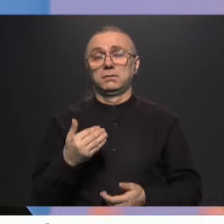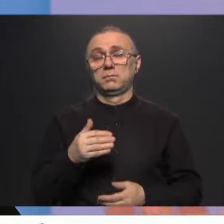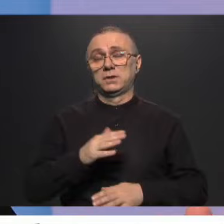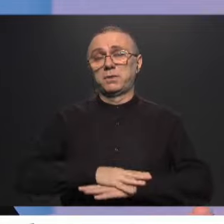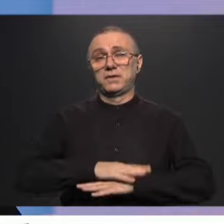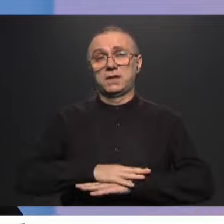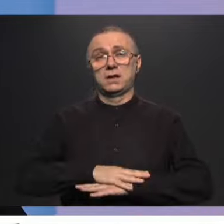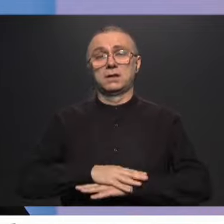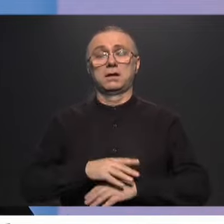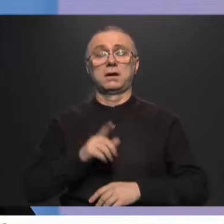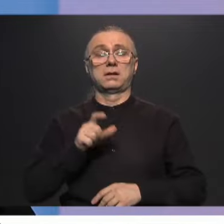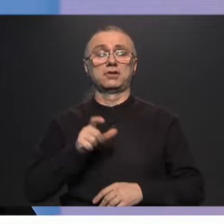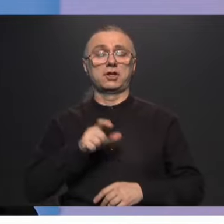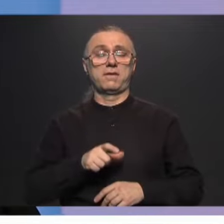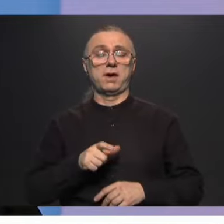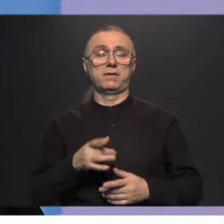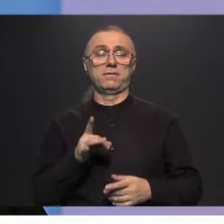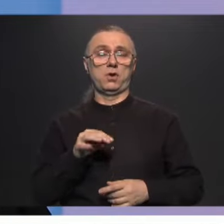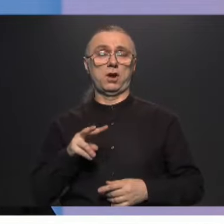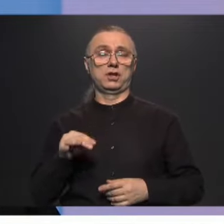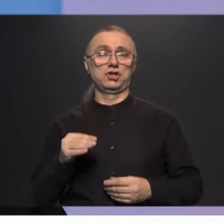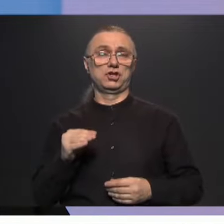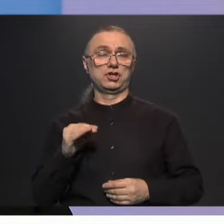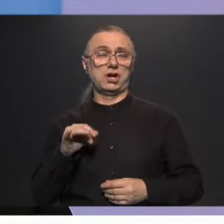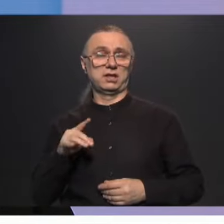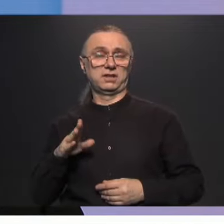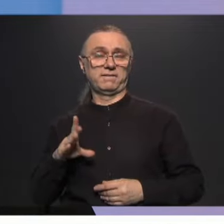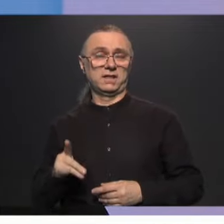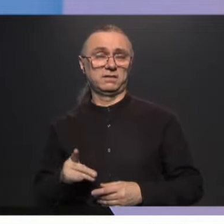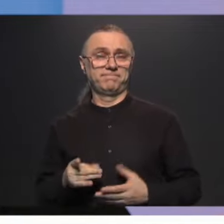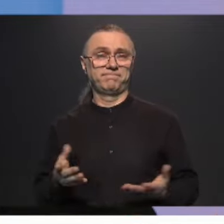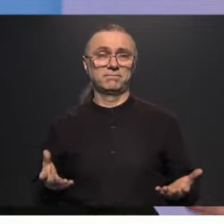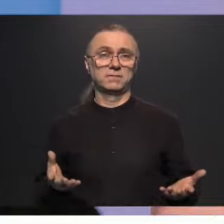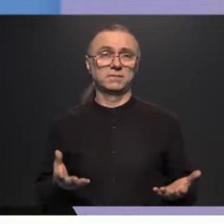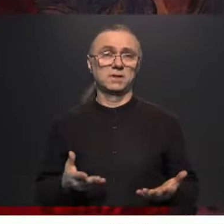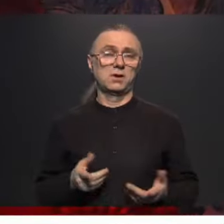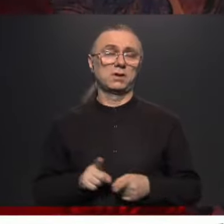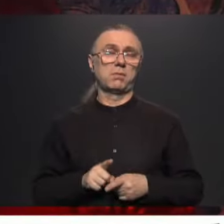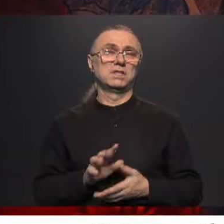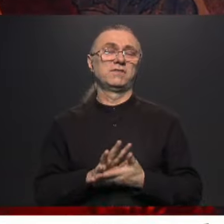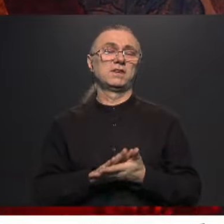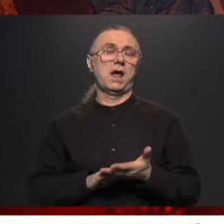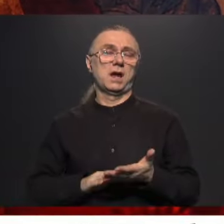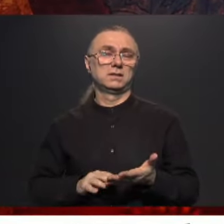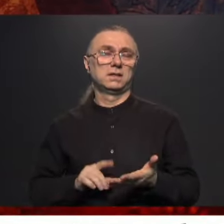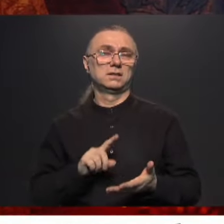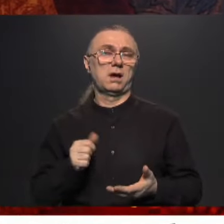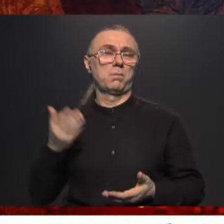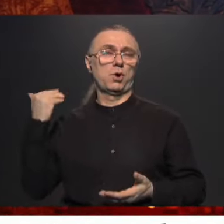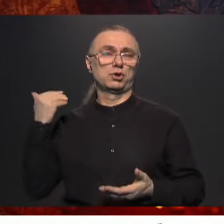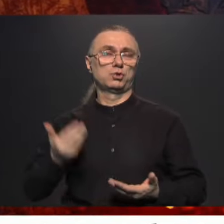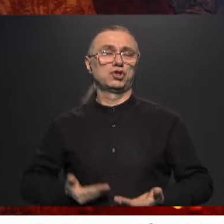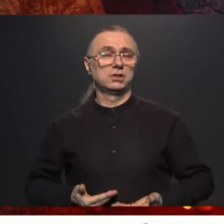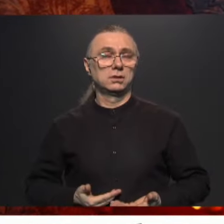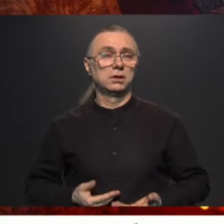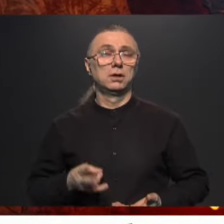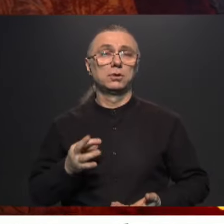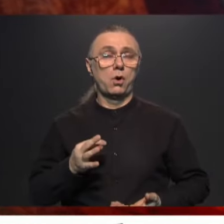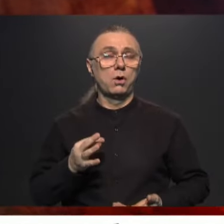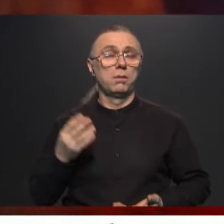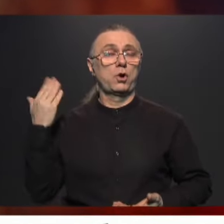человек встает в роль жертвы, он как бы своим поведением извиняется за ту жизнь прошлую, но прошлое было,